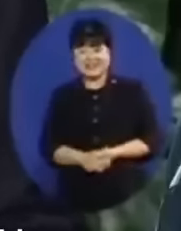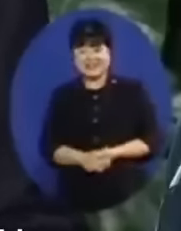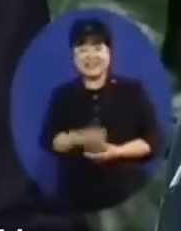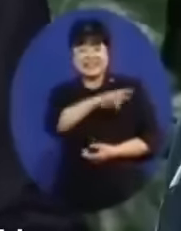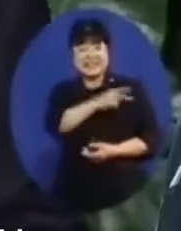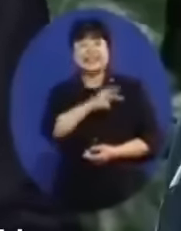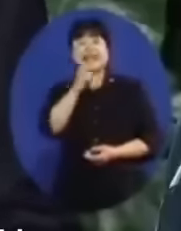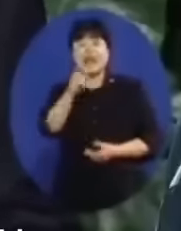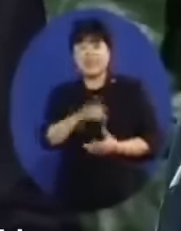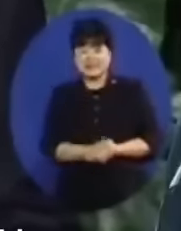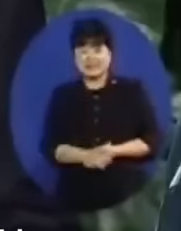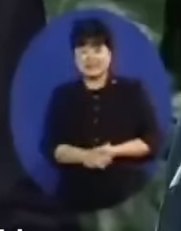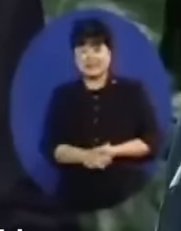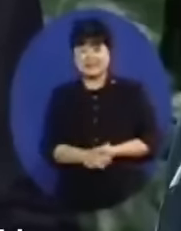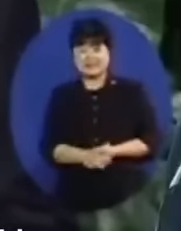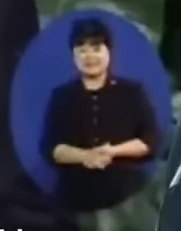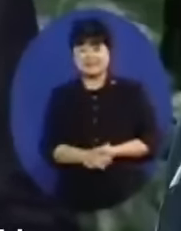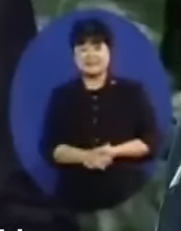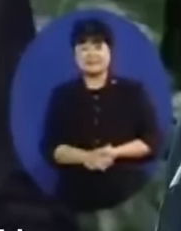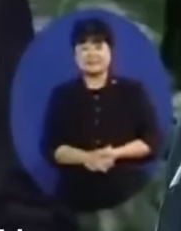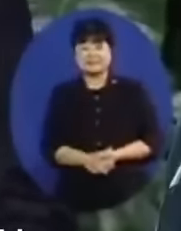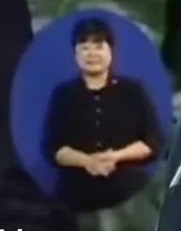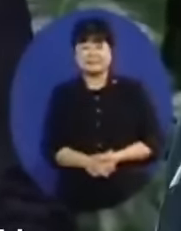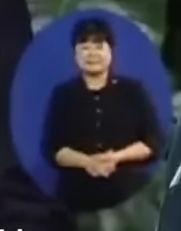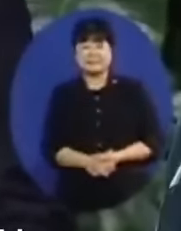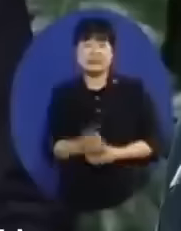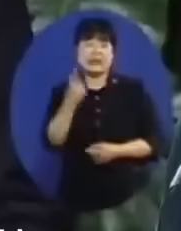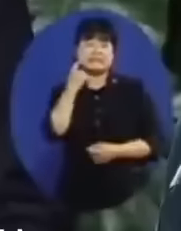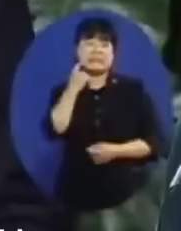이단이라고 3단, 4단, 5단.